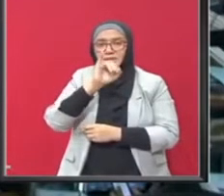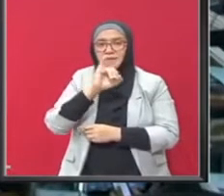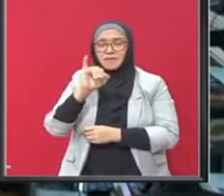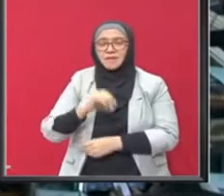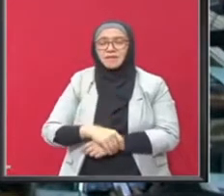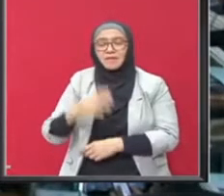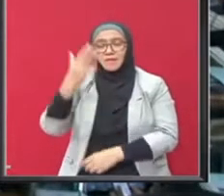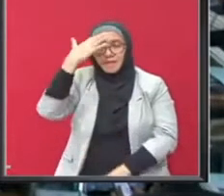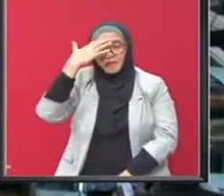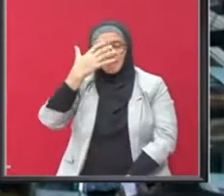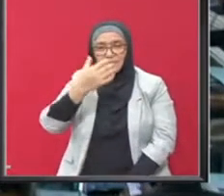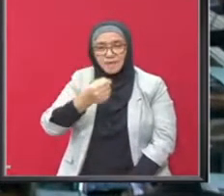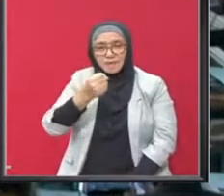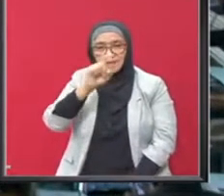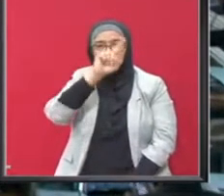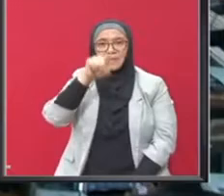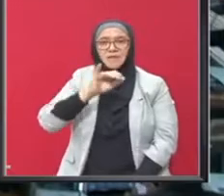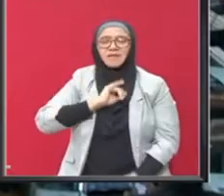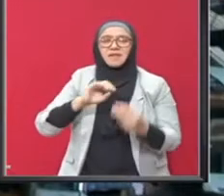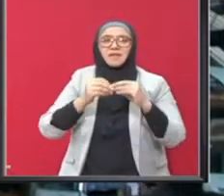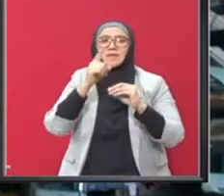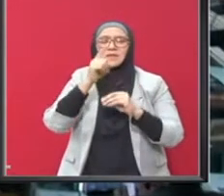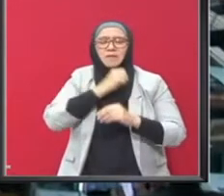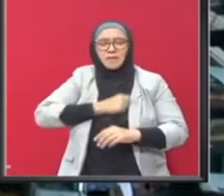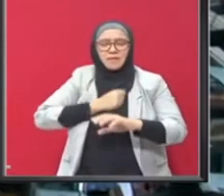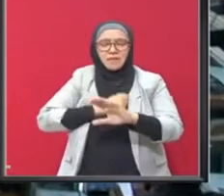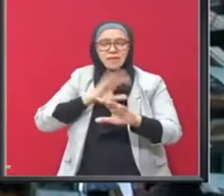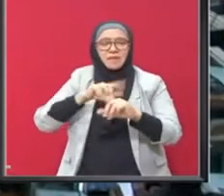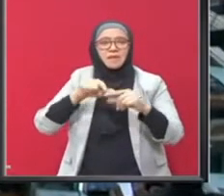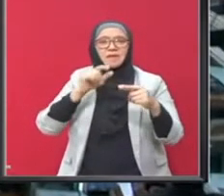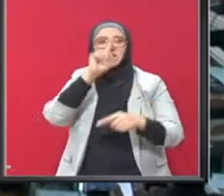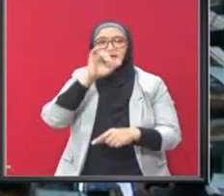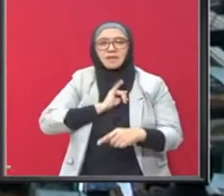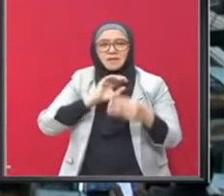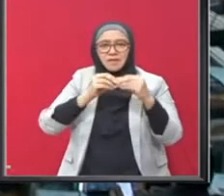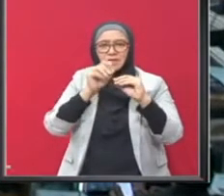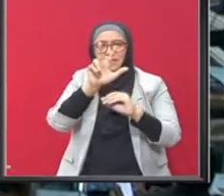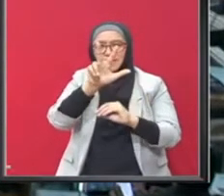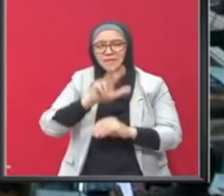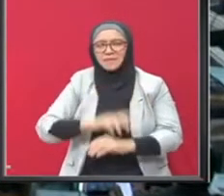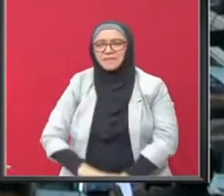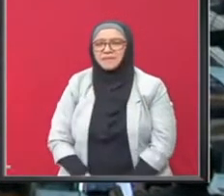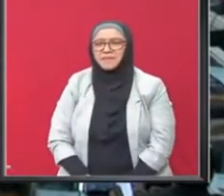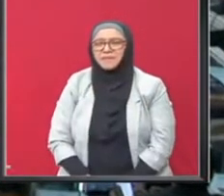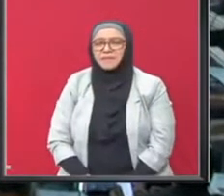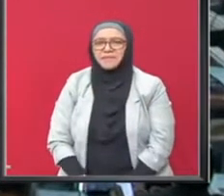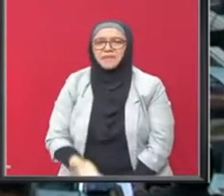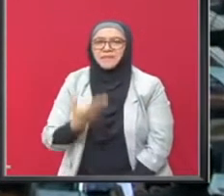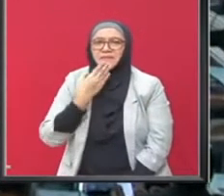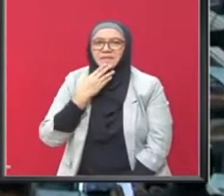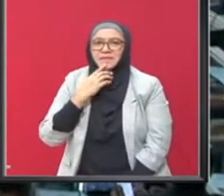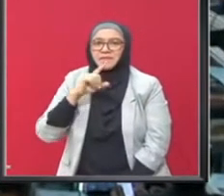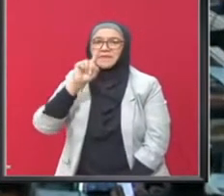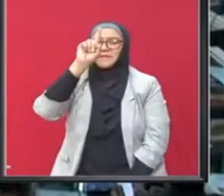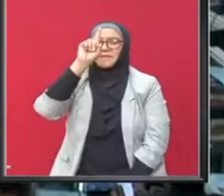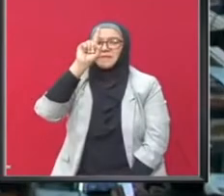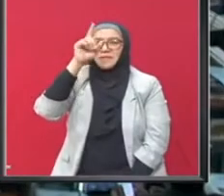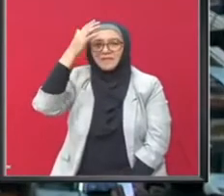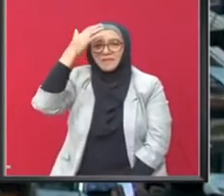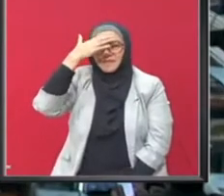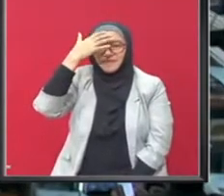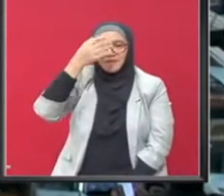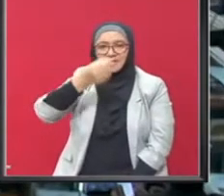senang-senang baru 1as Sherina bertiga sedekah yang sudah rahmanir rahim